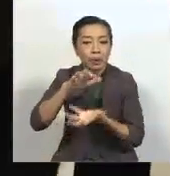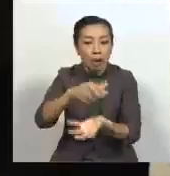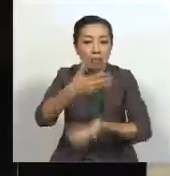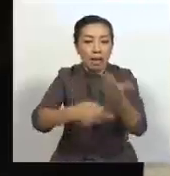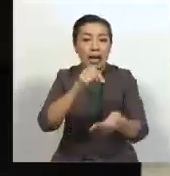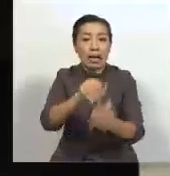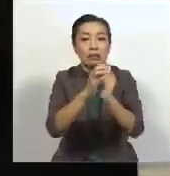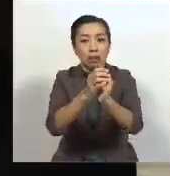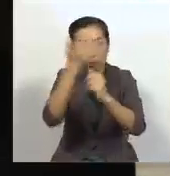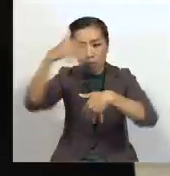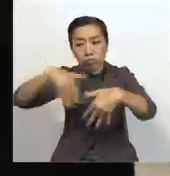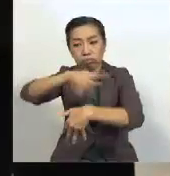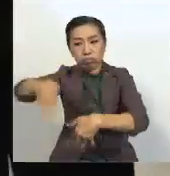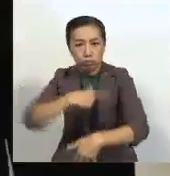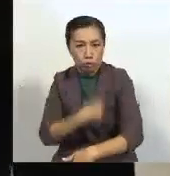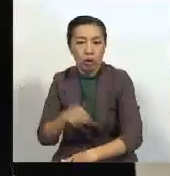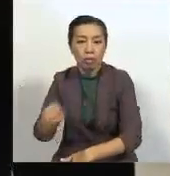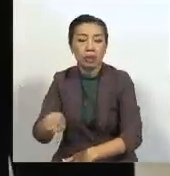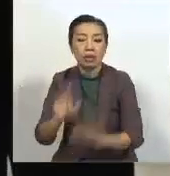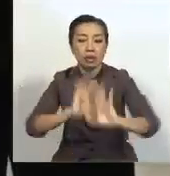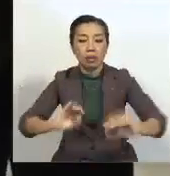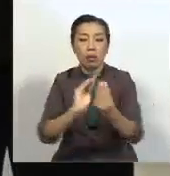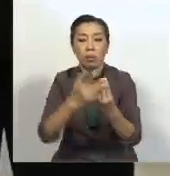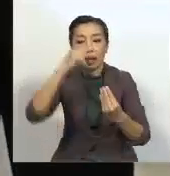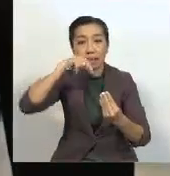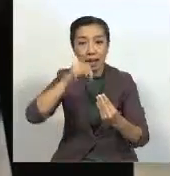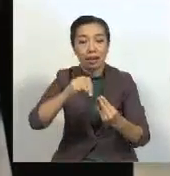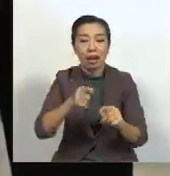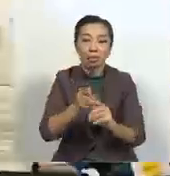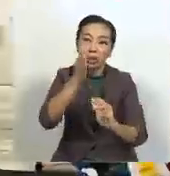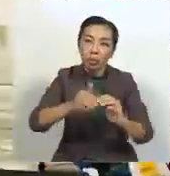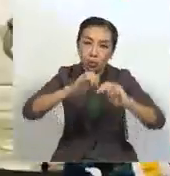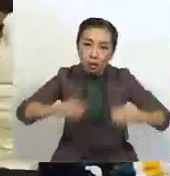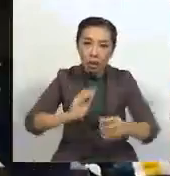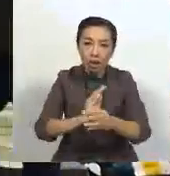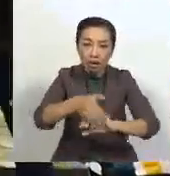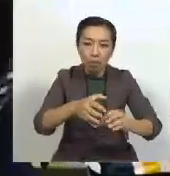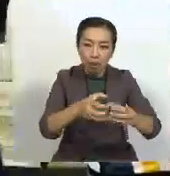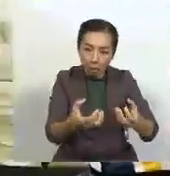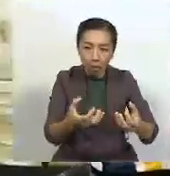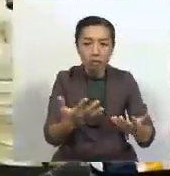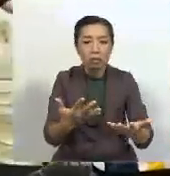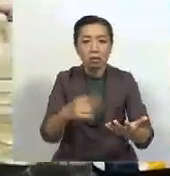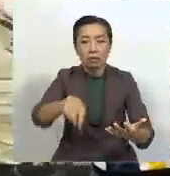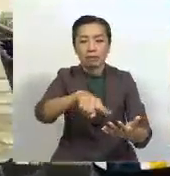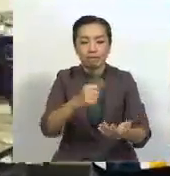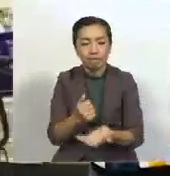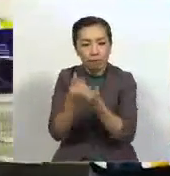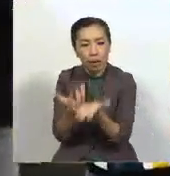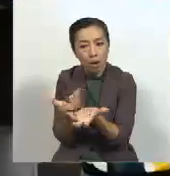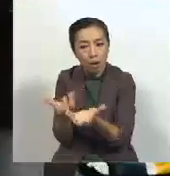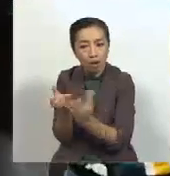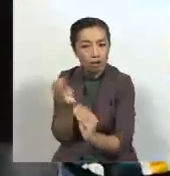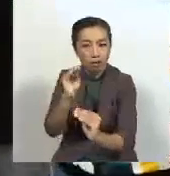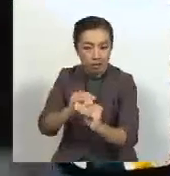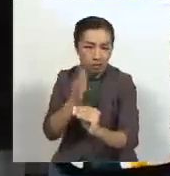ผู้บริโภคชาวจีนเขานิยมโดยเฉพาะผลไม้ของไทยค่ะไม่ว่าจะเป็นทุเรียนมังคุดแล้วก็จะเป็นการผลักดันเพิ่มเติมสินค้